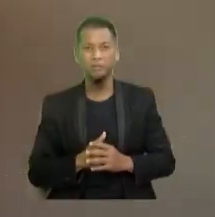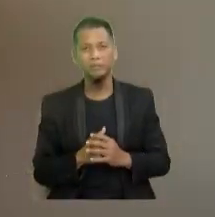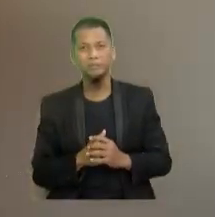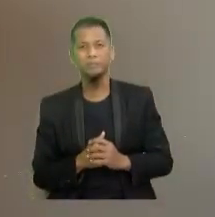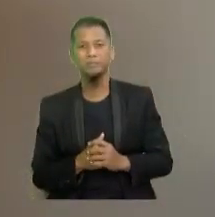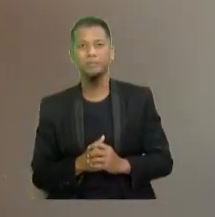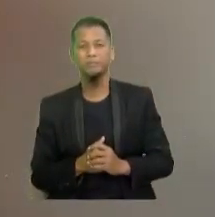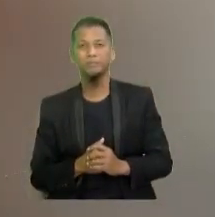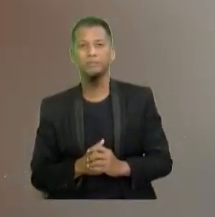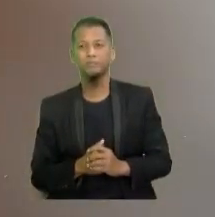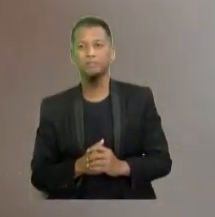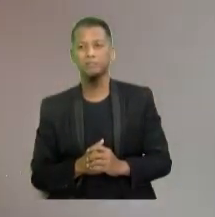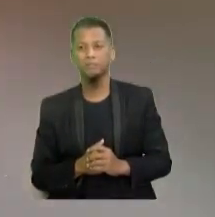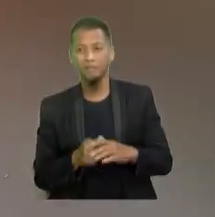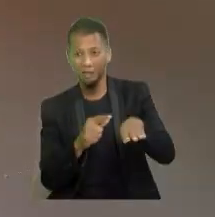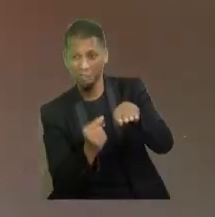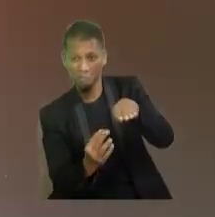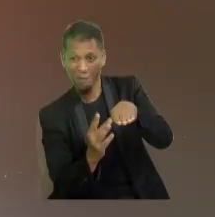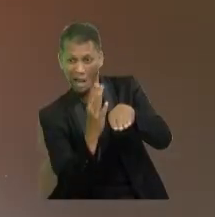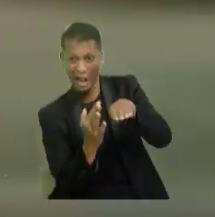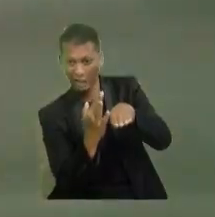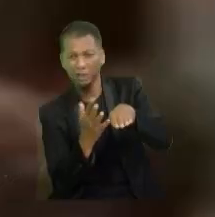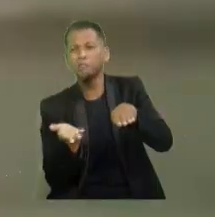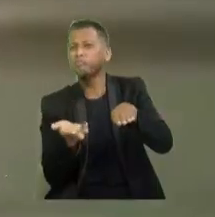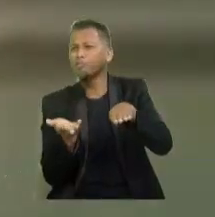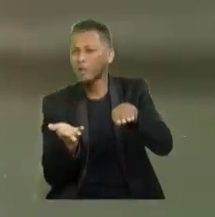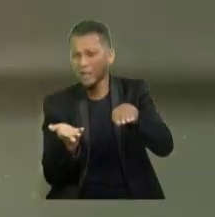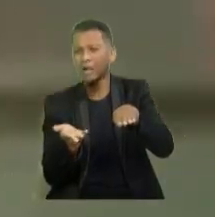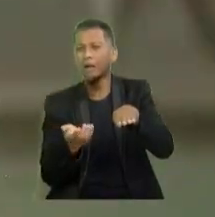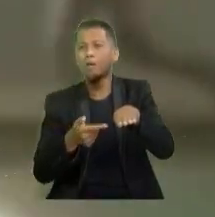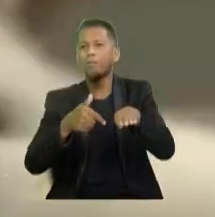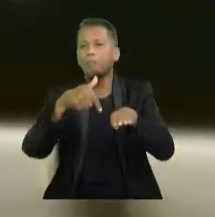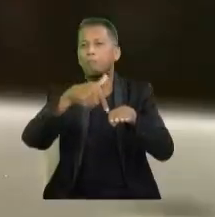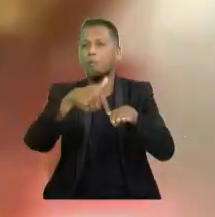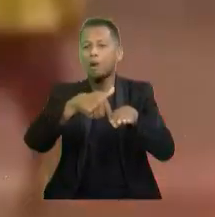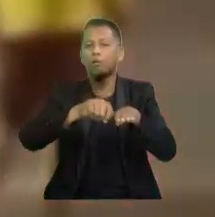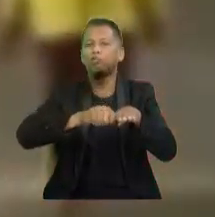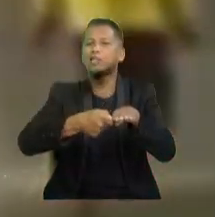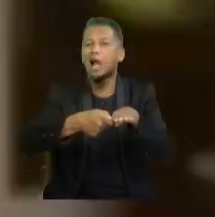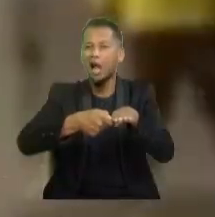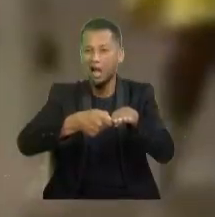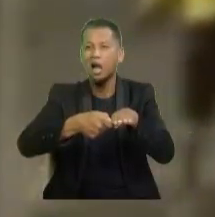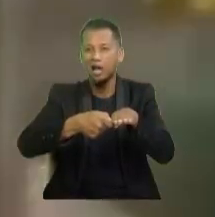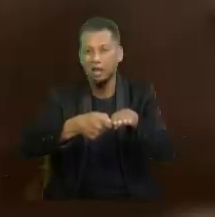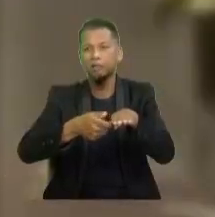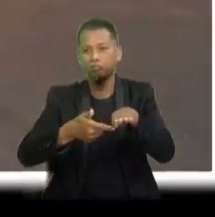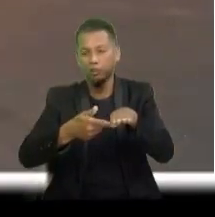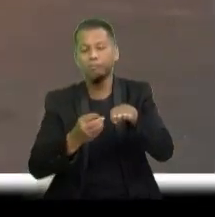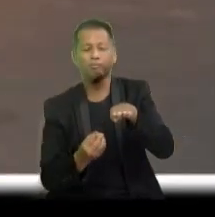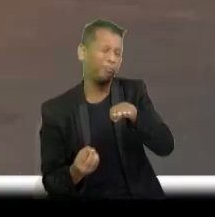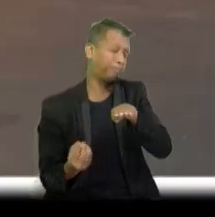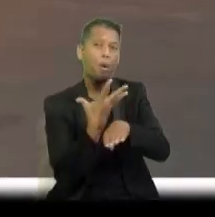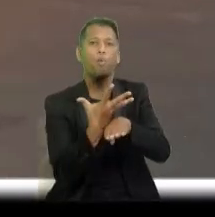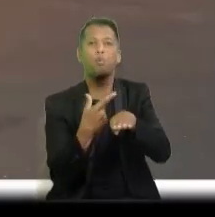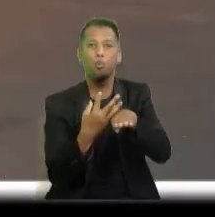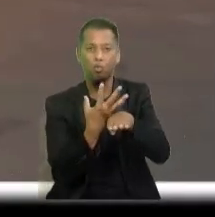Diduga mobil ini terbakar akibat pompa BBM yang macet dan bocor hingga menimbulkan percikan api. Kejadian ini diketahui saat